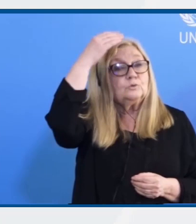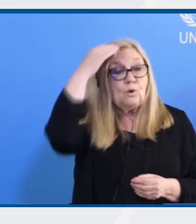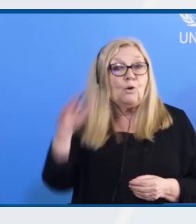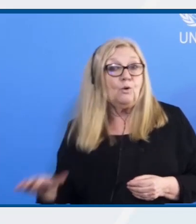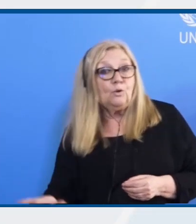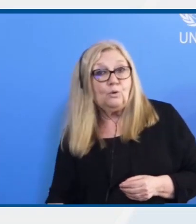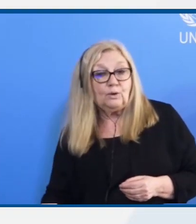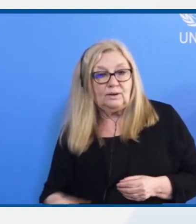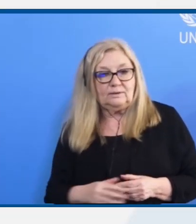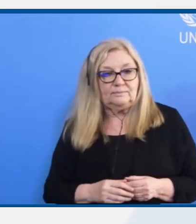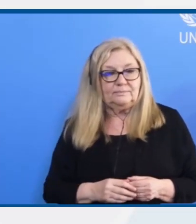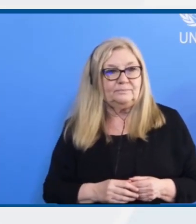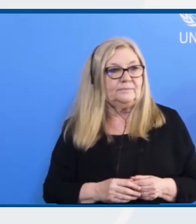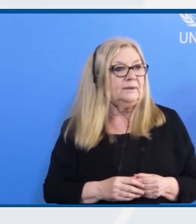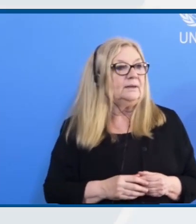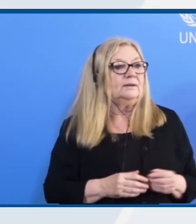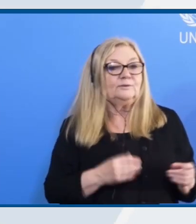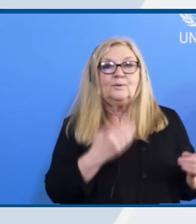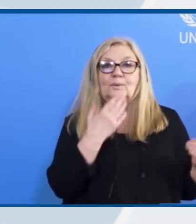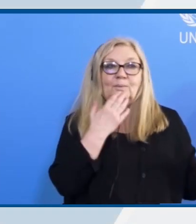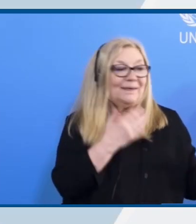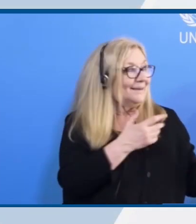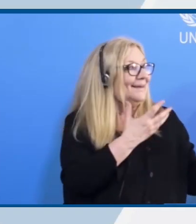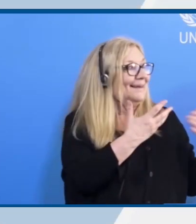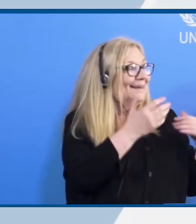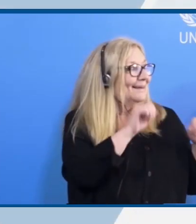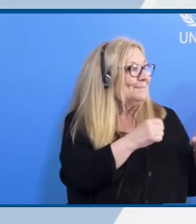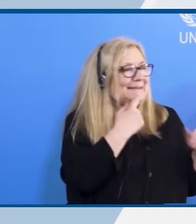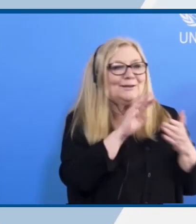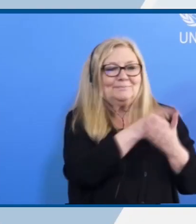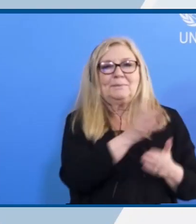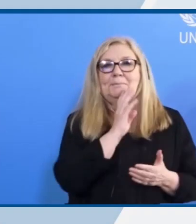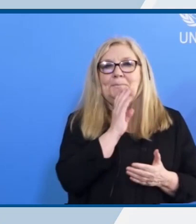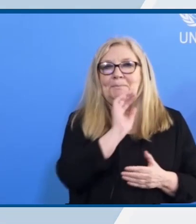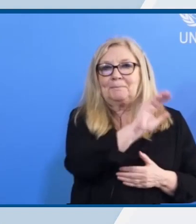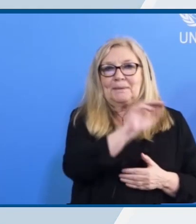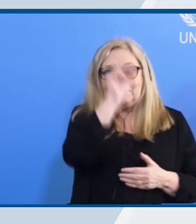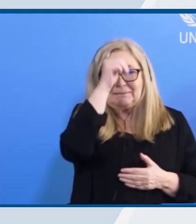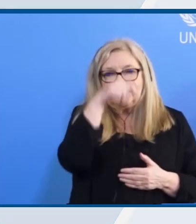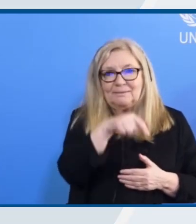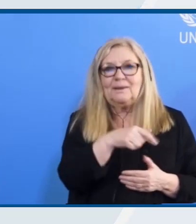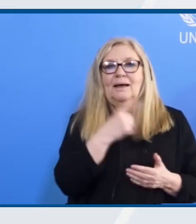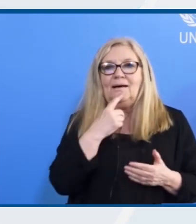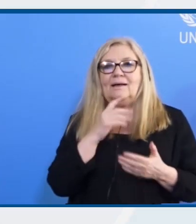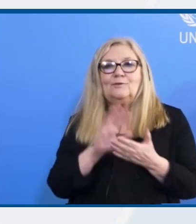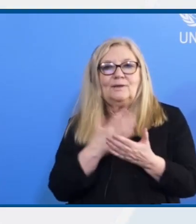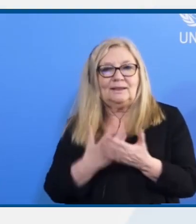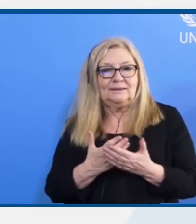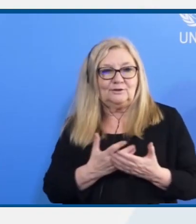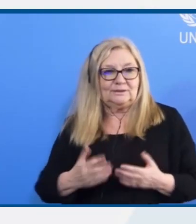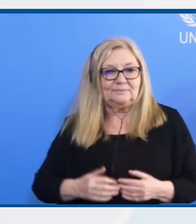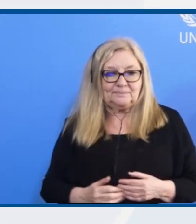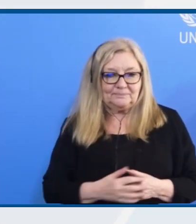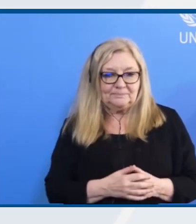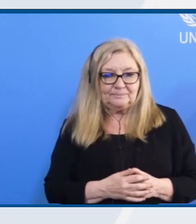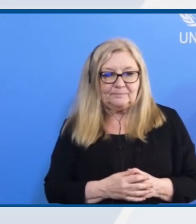you worry, we have translation, thanks to Nassim. Nassim, tell us. So, Godavari is saying कि when we